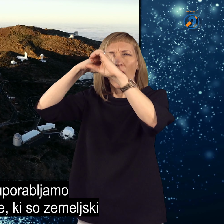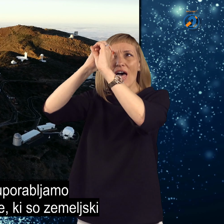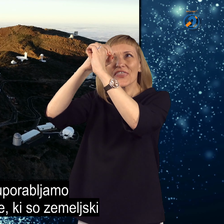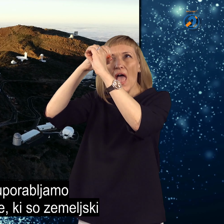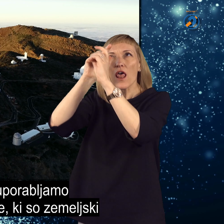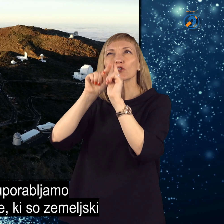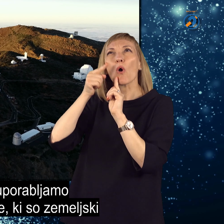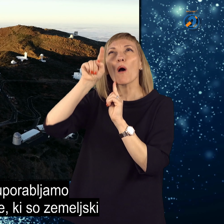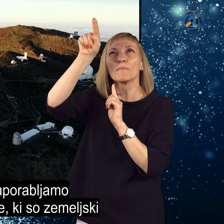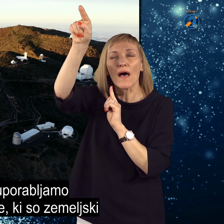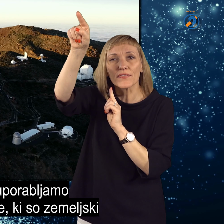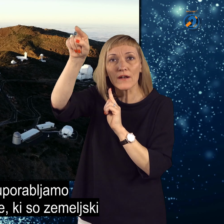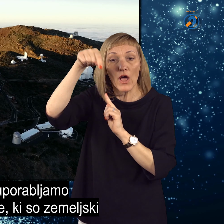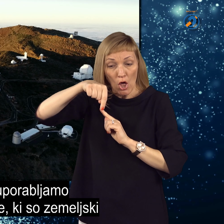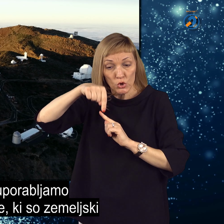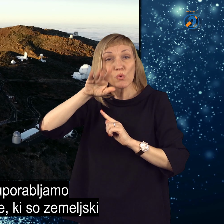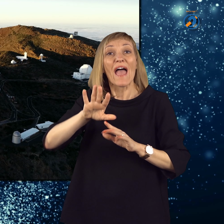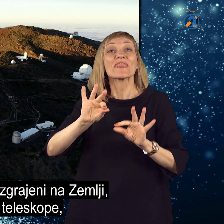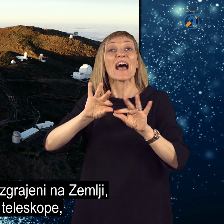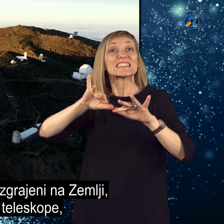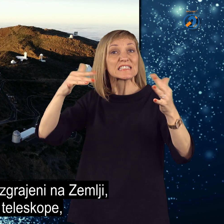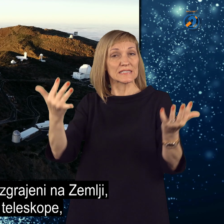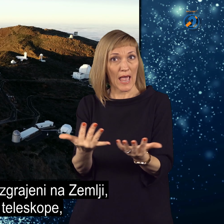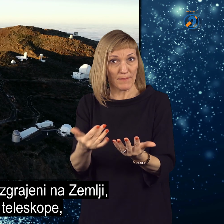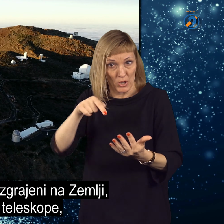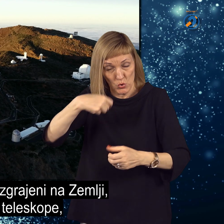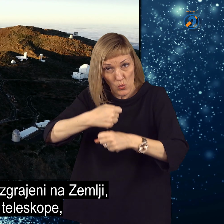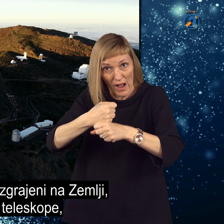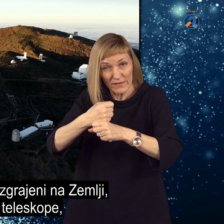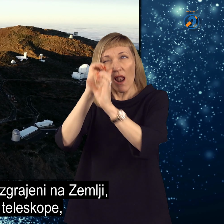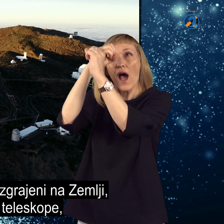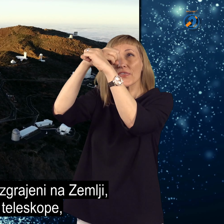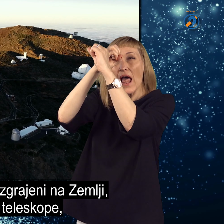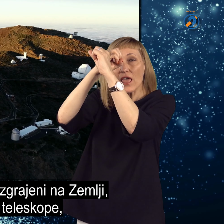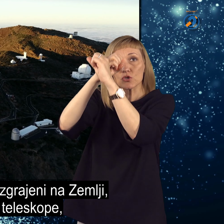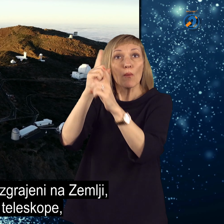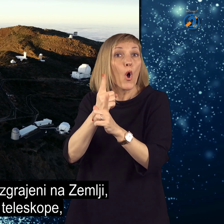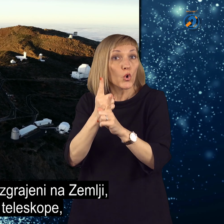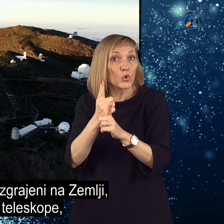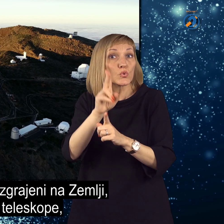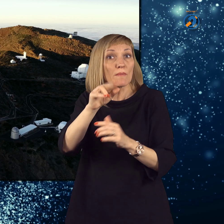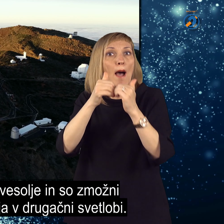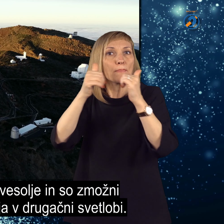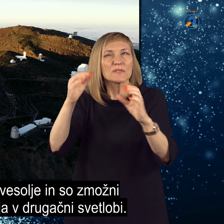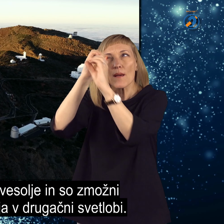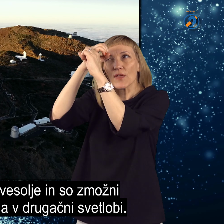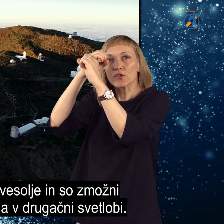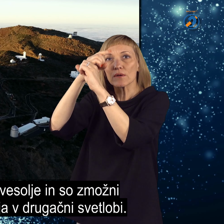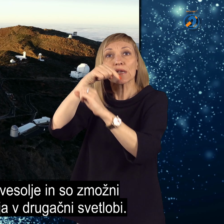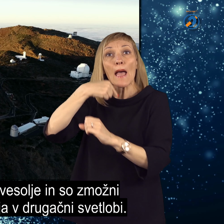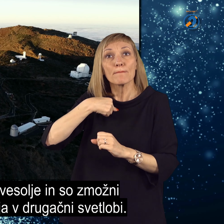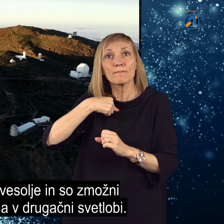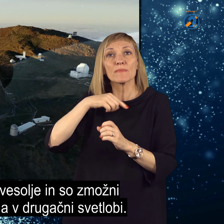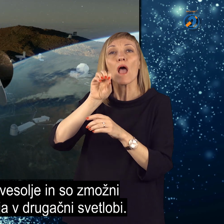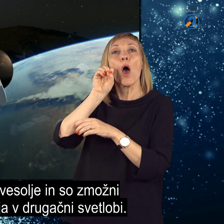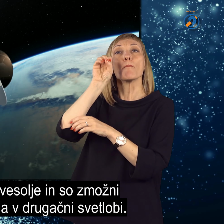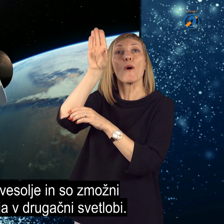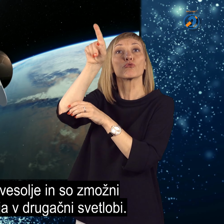teleskope, ki so zemeljski teleskopi, torej zgrajeni na zemlji, kot tudi teleskope, ki jih